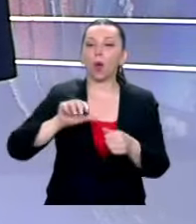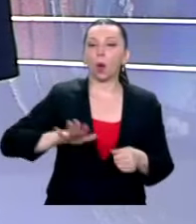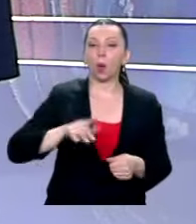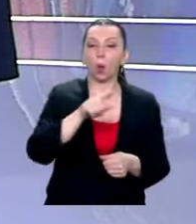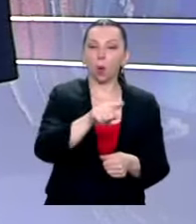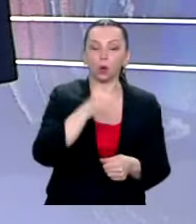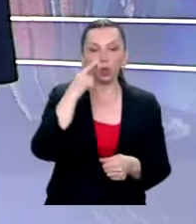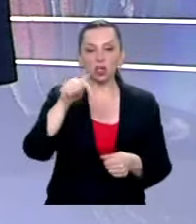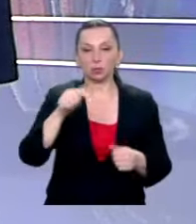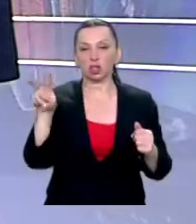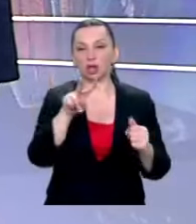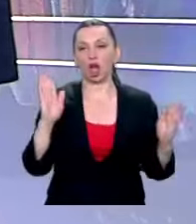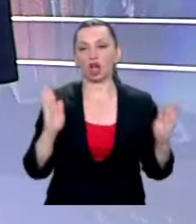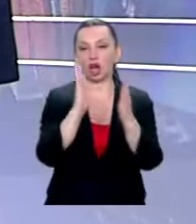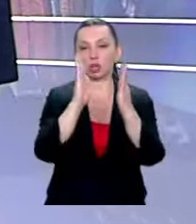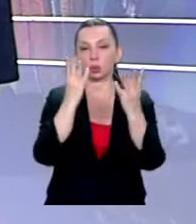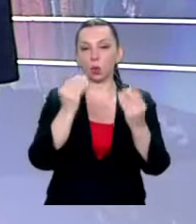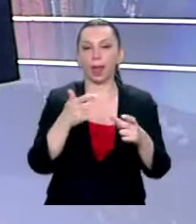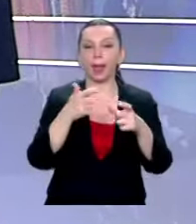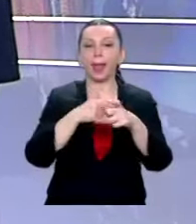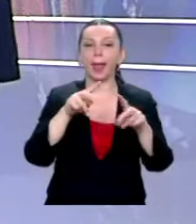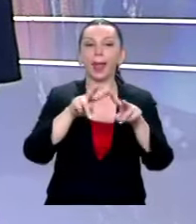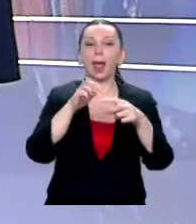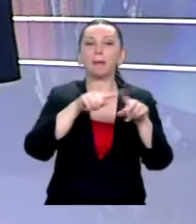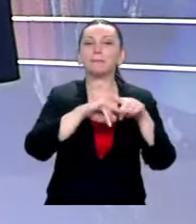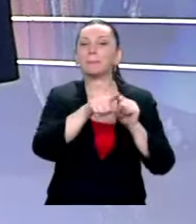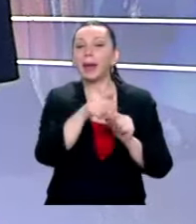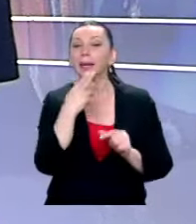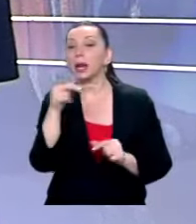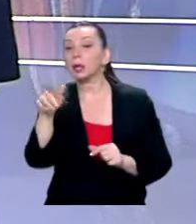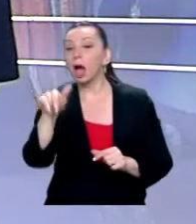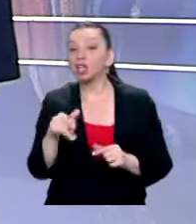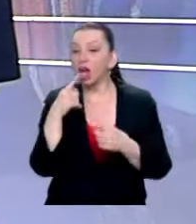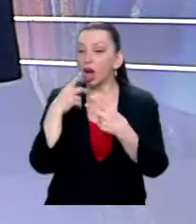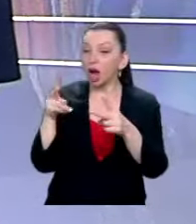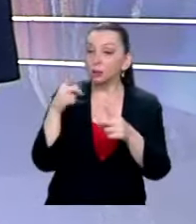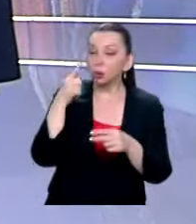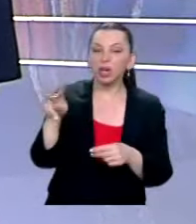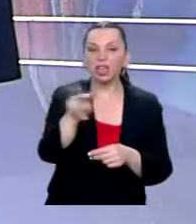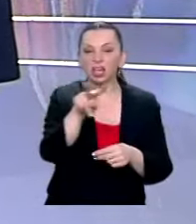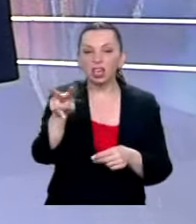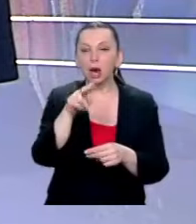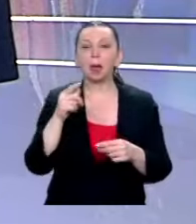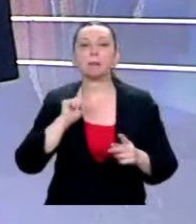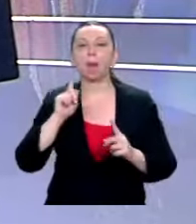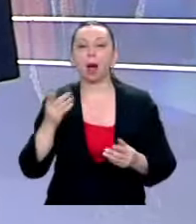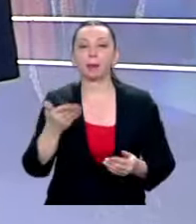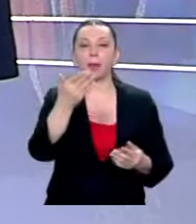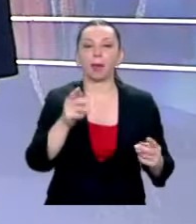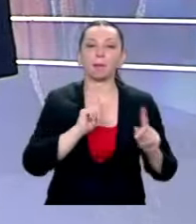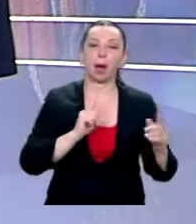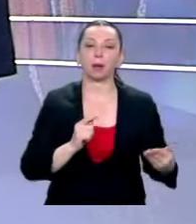ile karşı karşıya geldi. Emrah Karaca'nın İlkim Karaca hakkındaki açıklamaları üzerine iki isim mahkemelik oldu ve İlkim